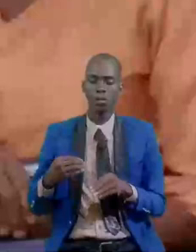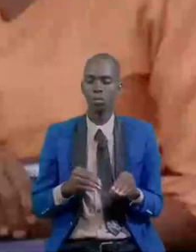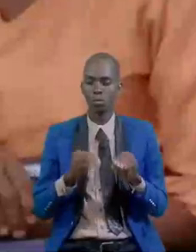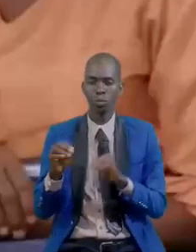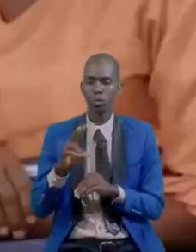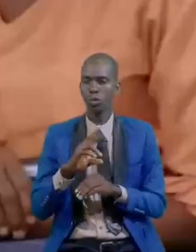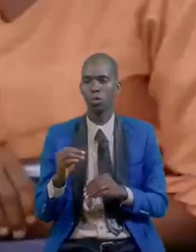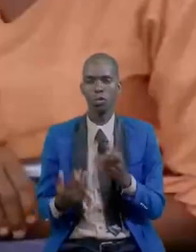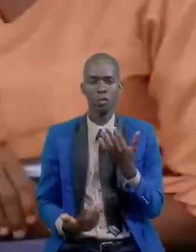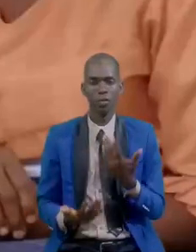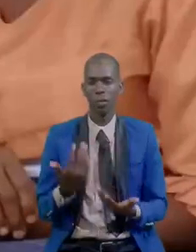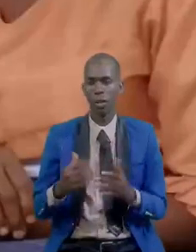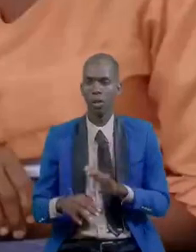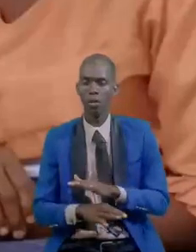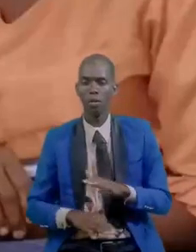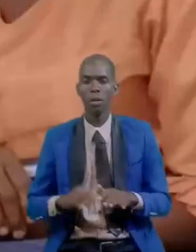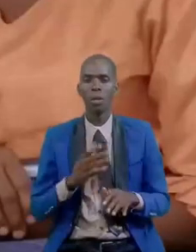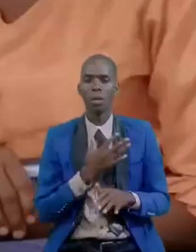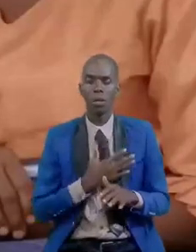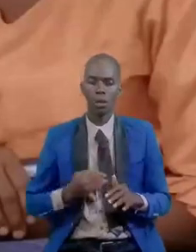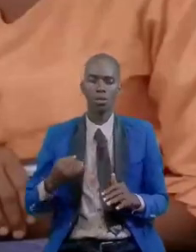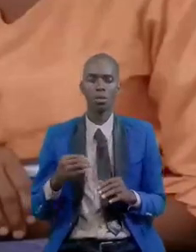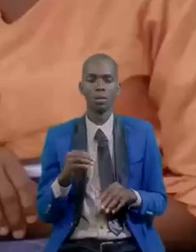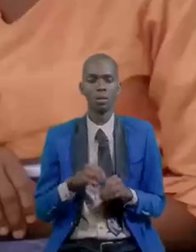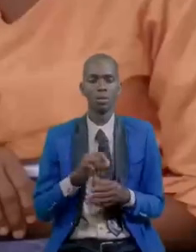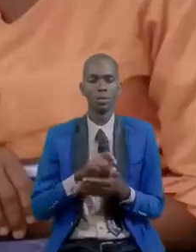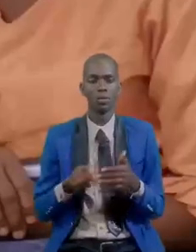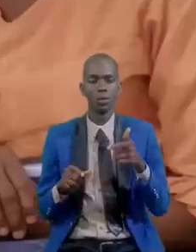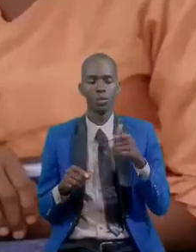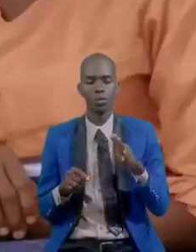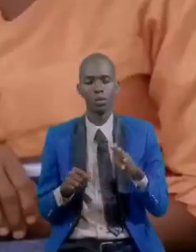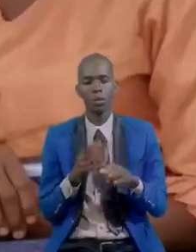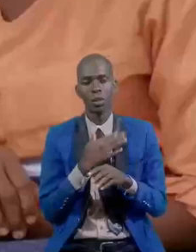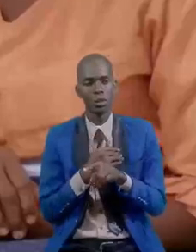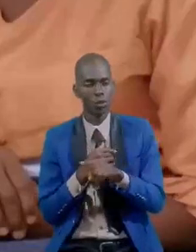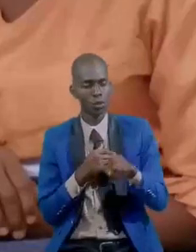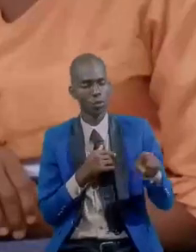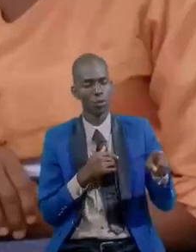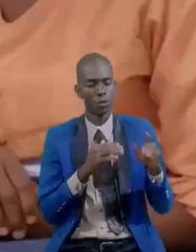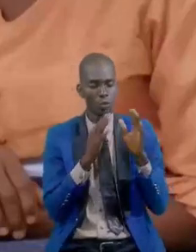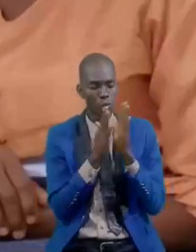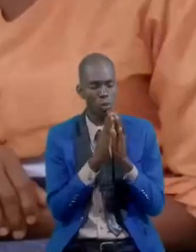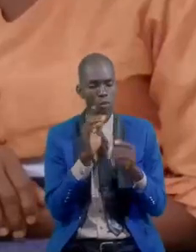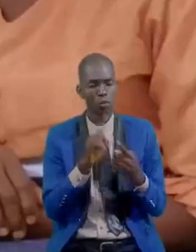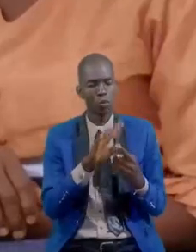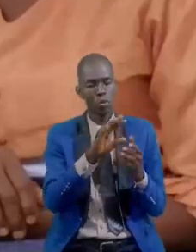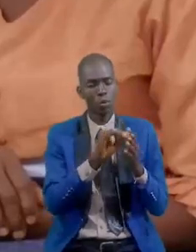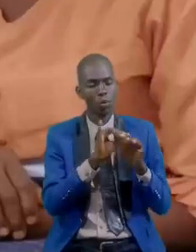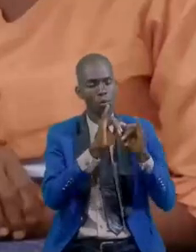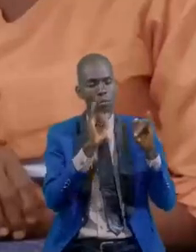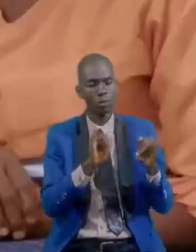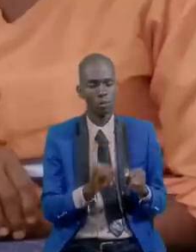Verset 24. Puis invoquez le nom de votre Dieu. Et